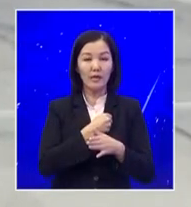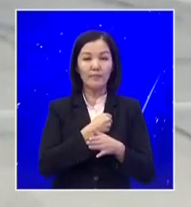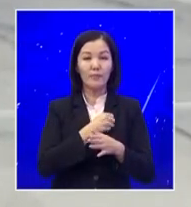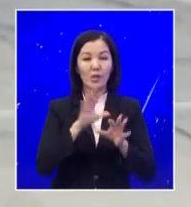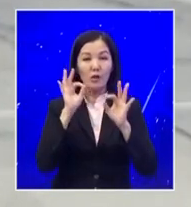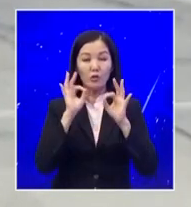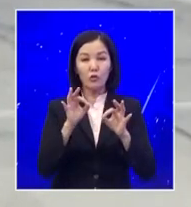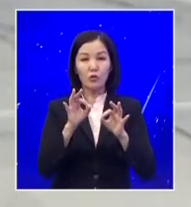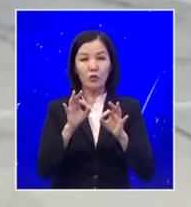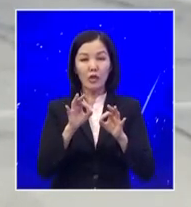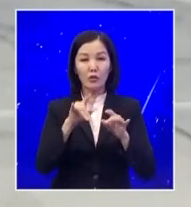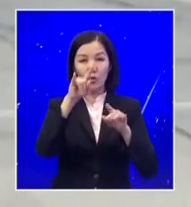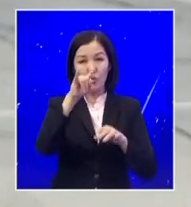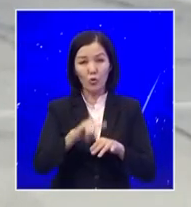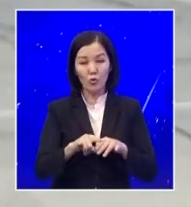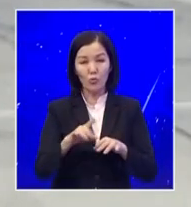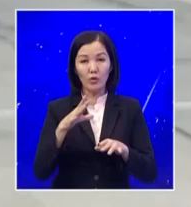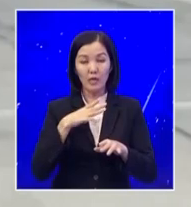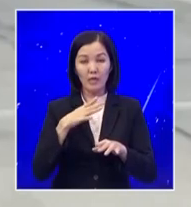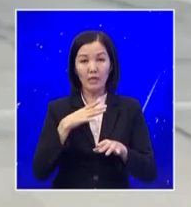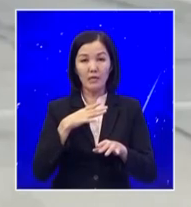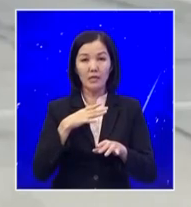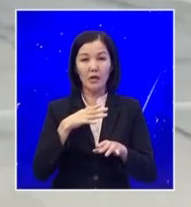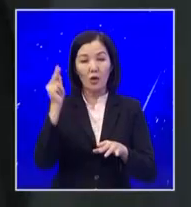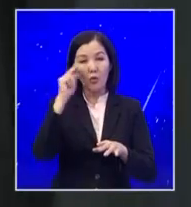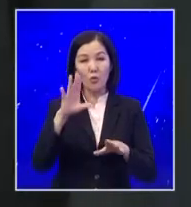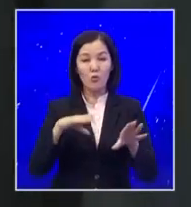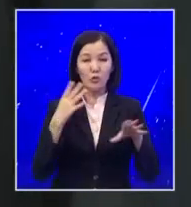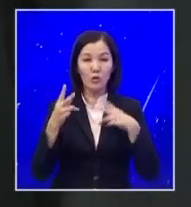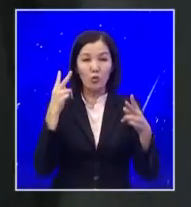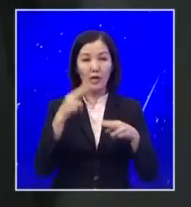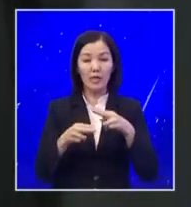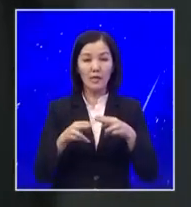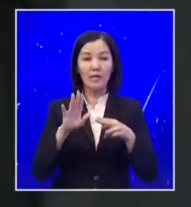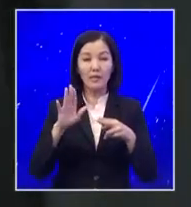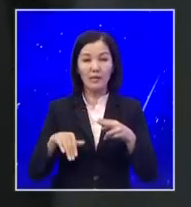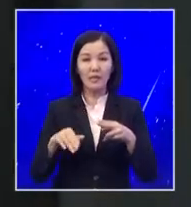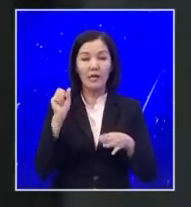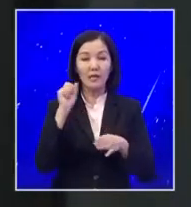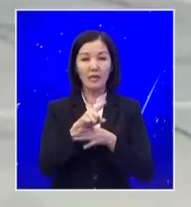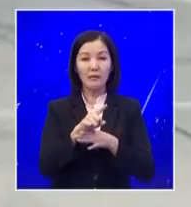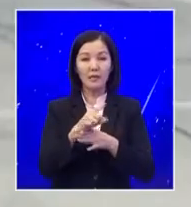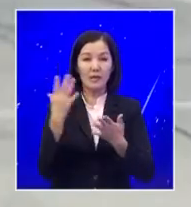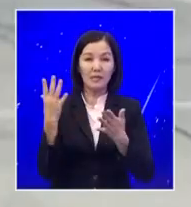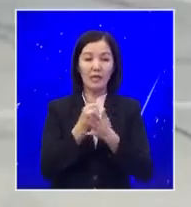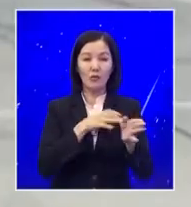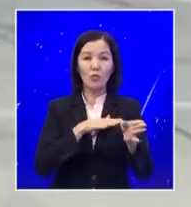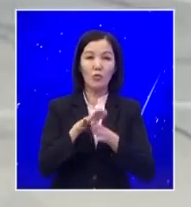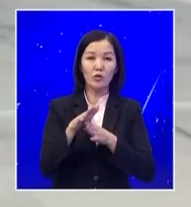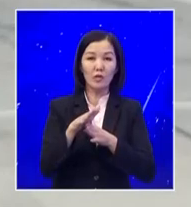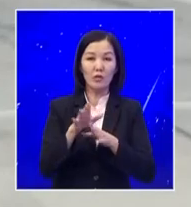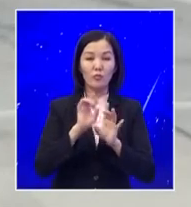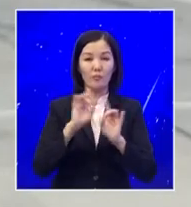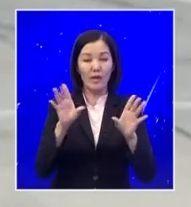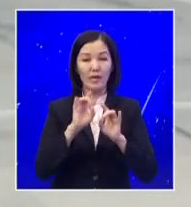ұстап, оларды қонуға мәжбүр етті. Оқу жаттығу аяқталғаннан кейін біз жауынгерлік тапсырманың сәтті орындалуы туралы